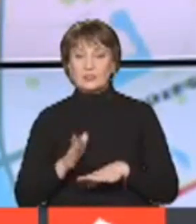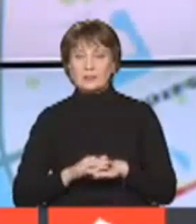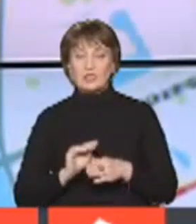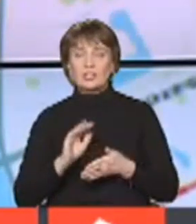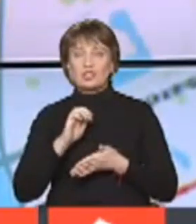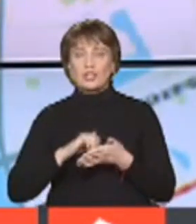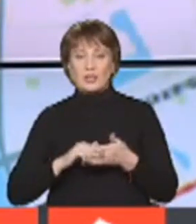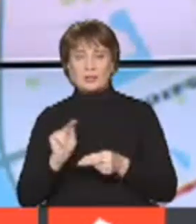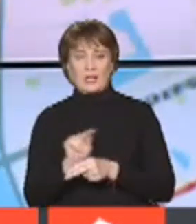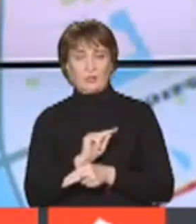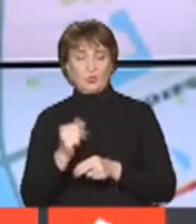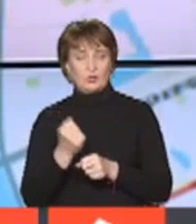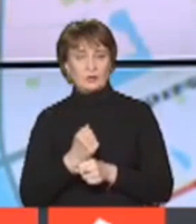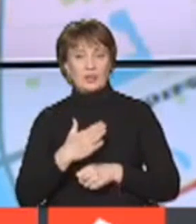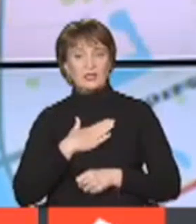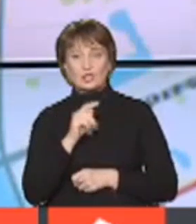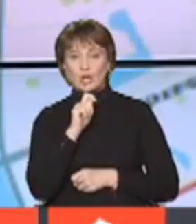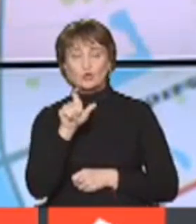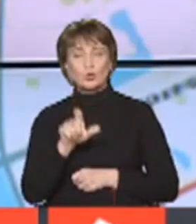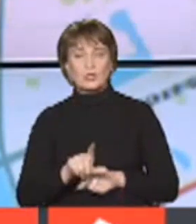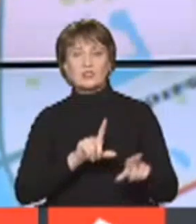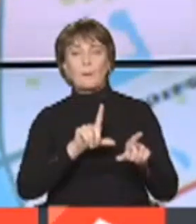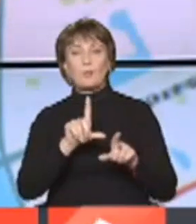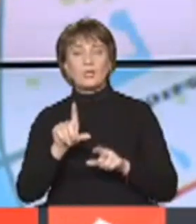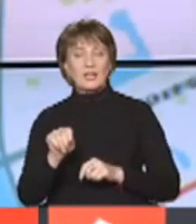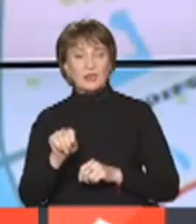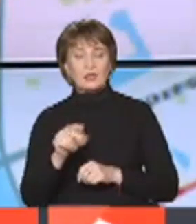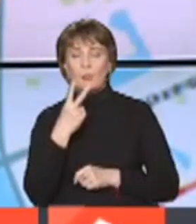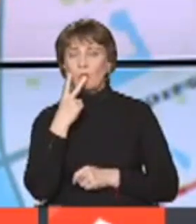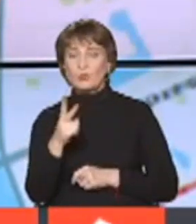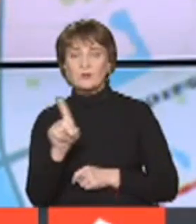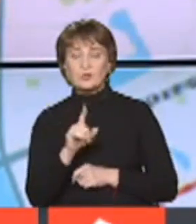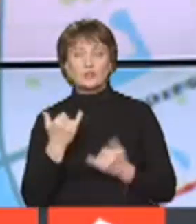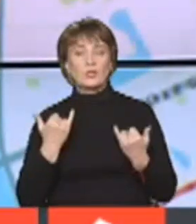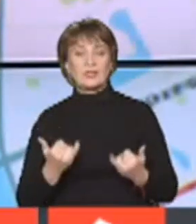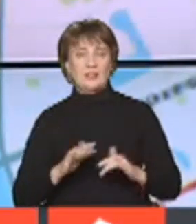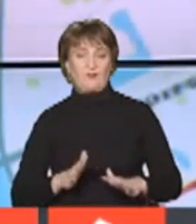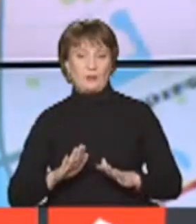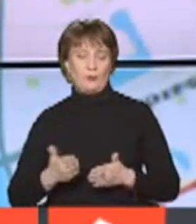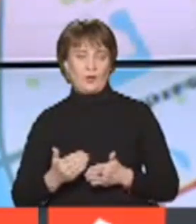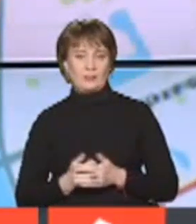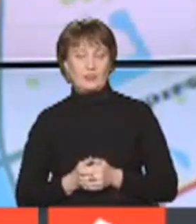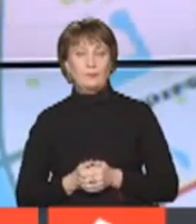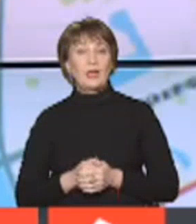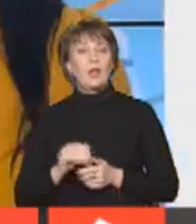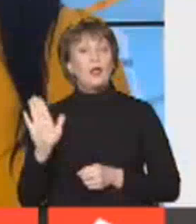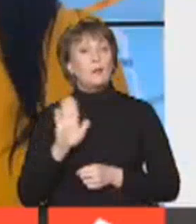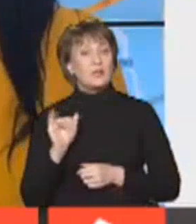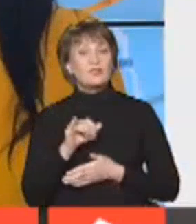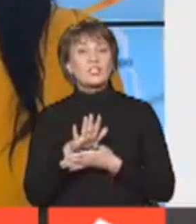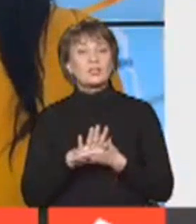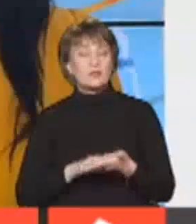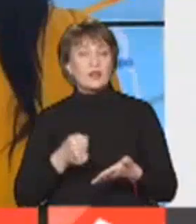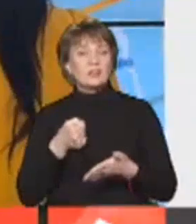ремонтні роботи. Наша журналістка Юлія Капітонова поїхала туди, аби подивитись, що там нині відбувається. Юлю, привіт! Чи тривають і до